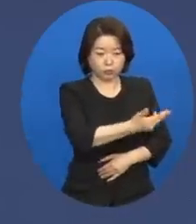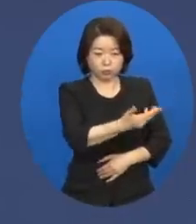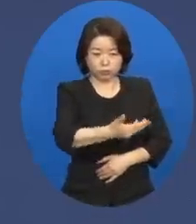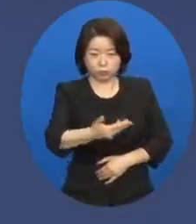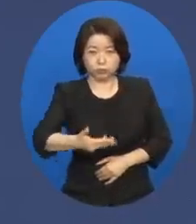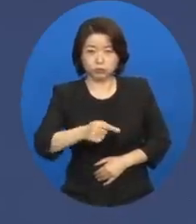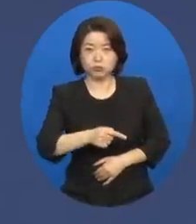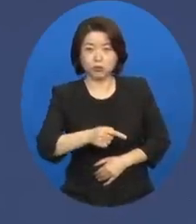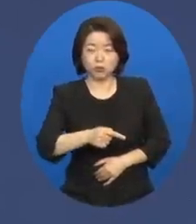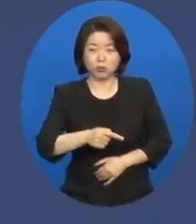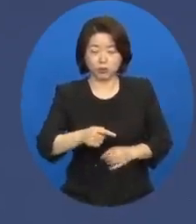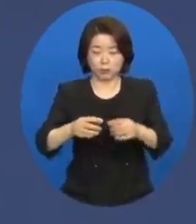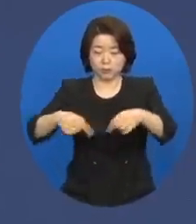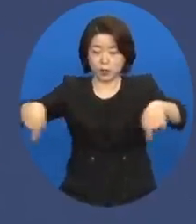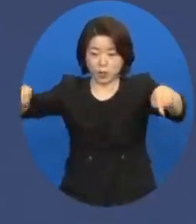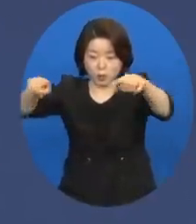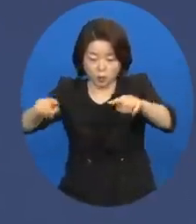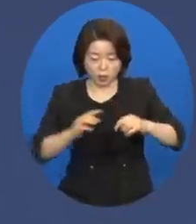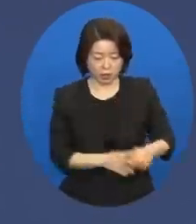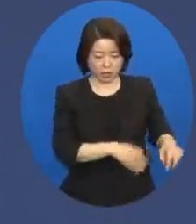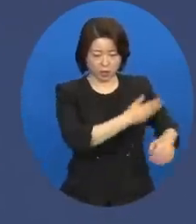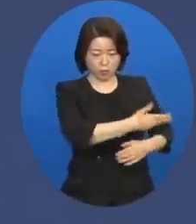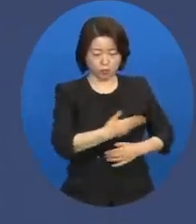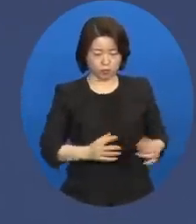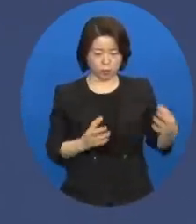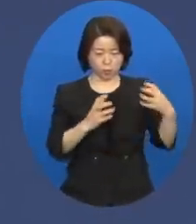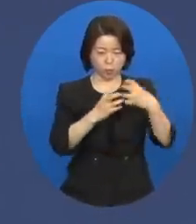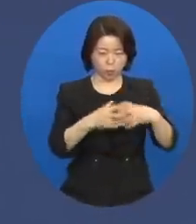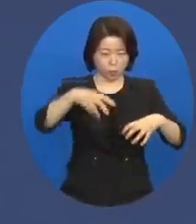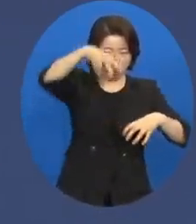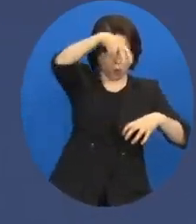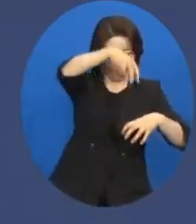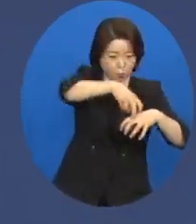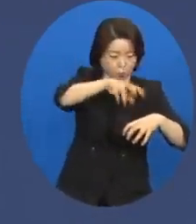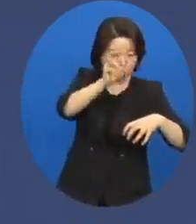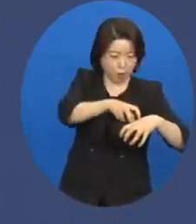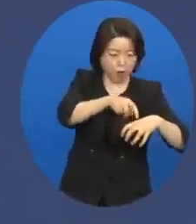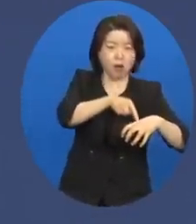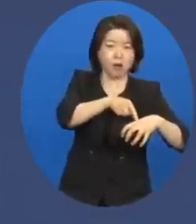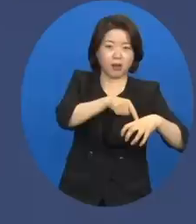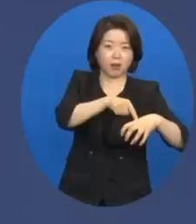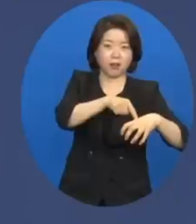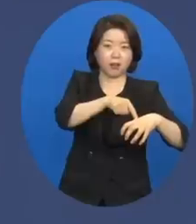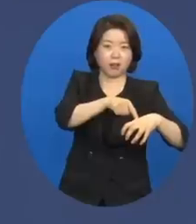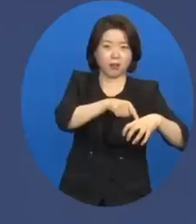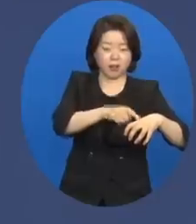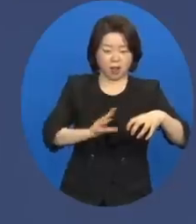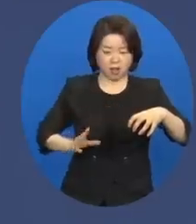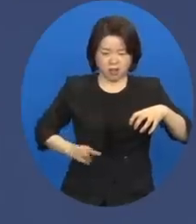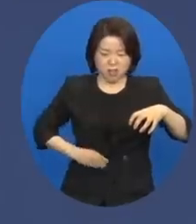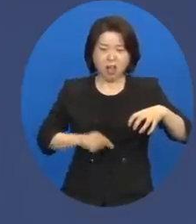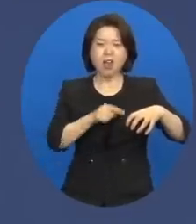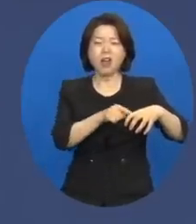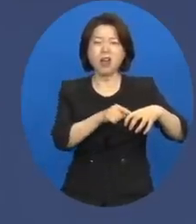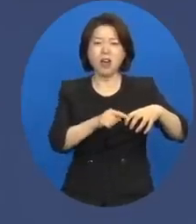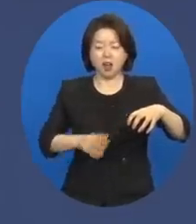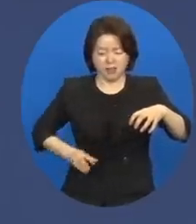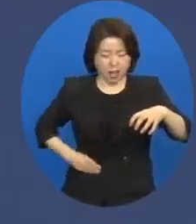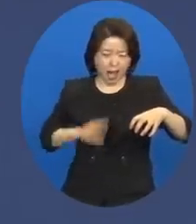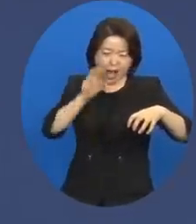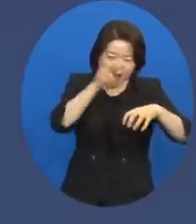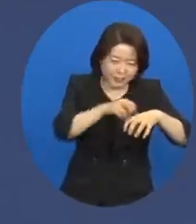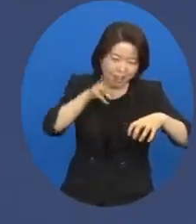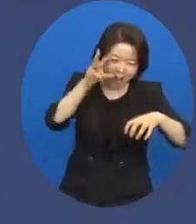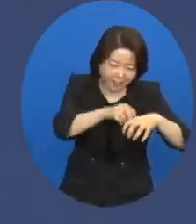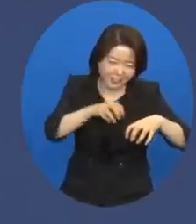이 그 얼음 덩어리 위에 있습니다. 그리고 그냥 굶주렸던 터에 그냥 그